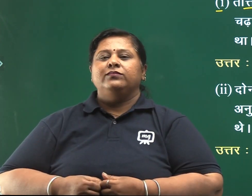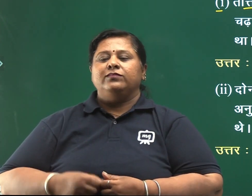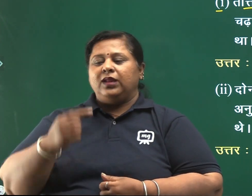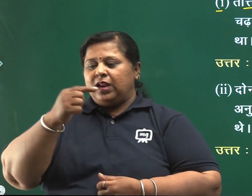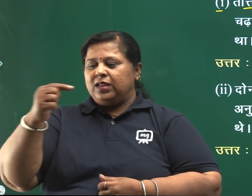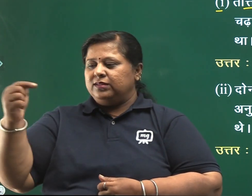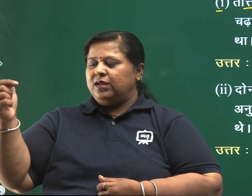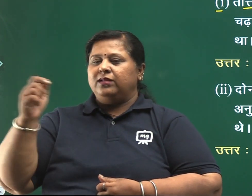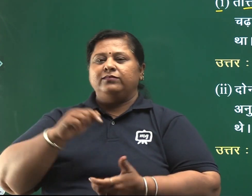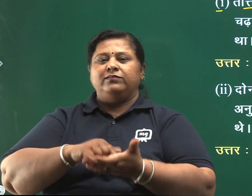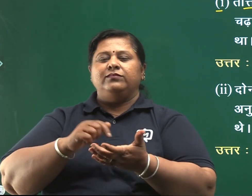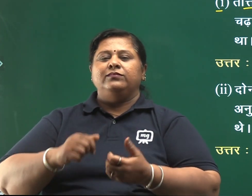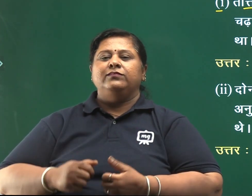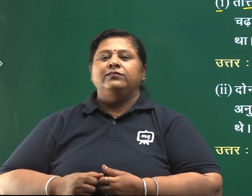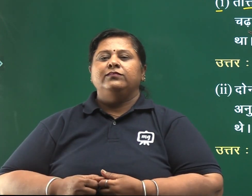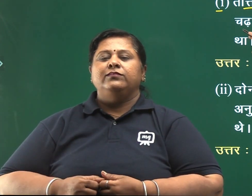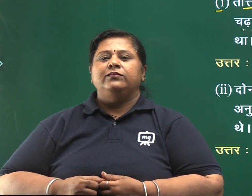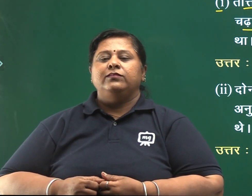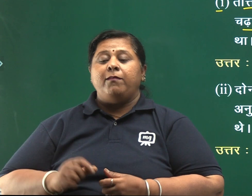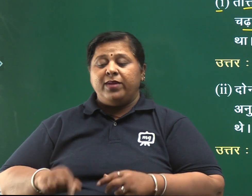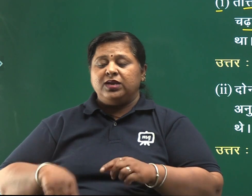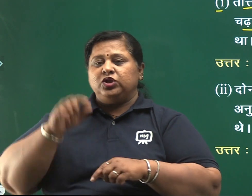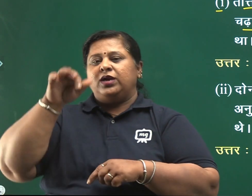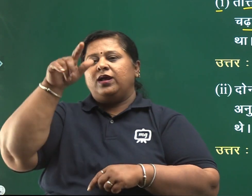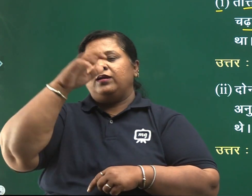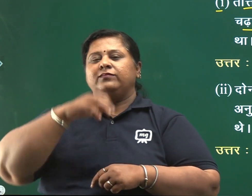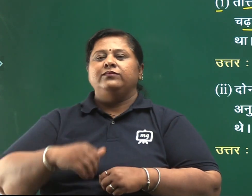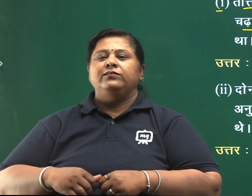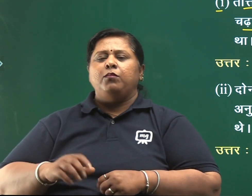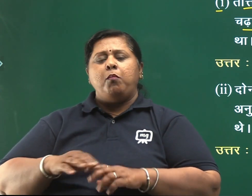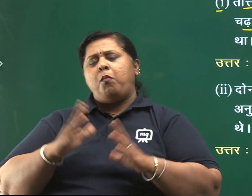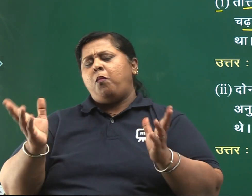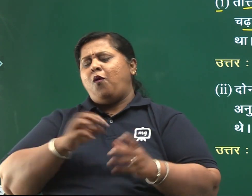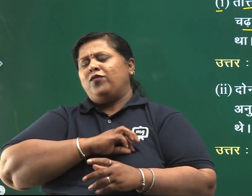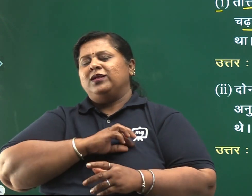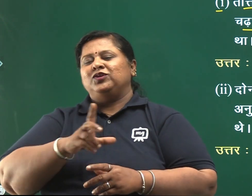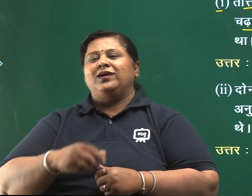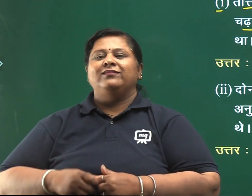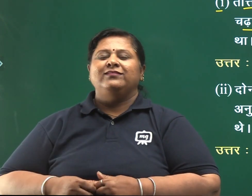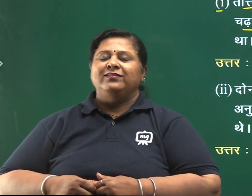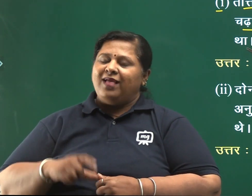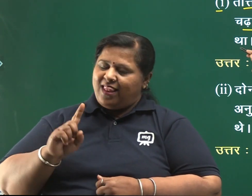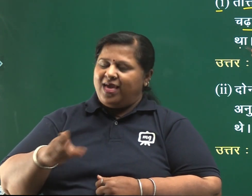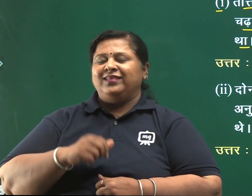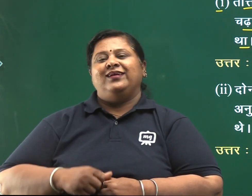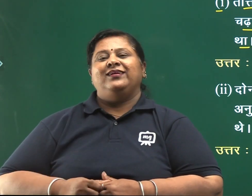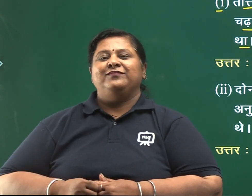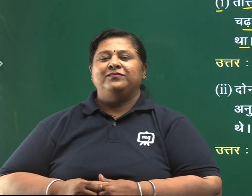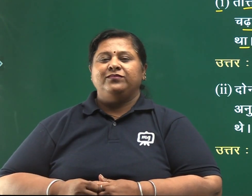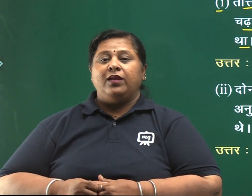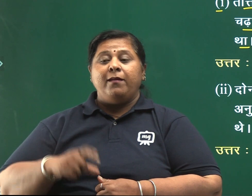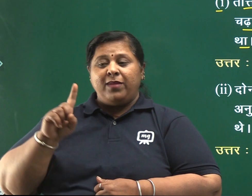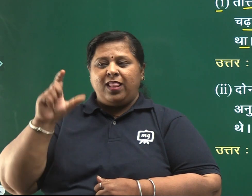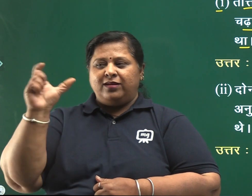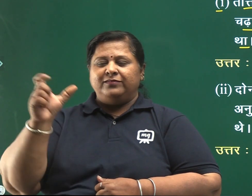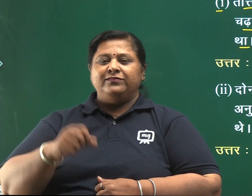रिक्त स्थान पर चढ़ना बहुत अच्छा लगता था।